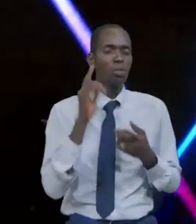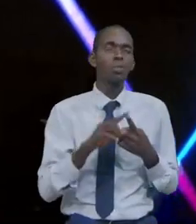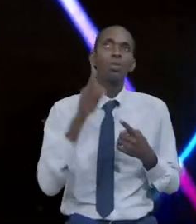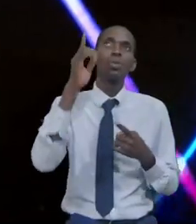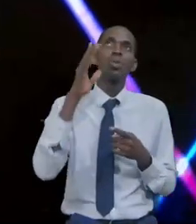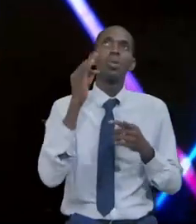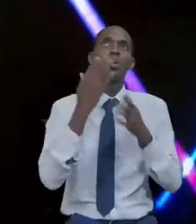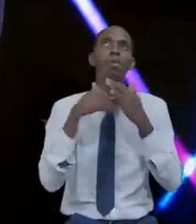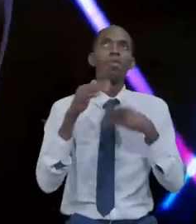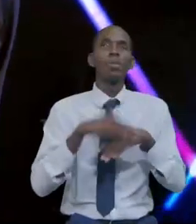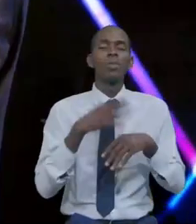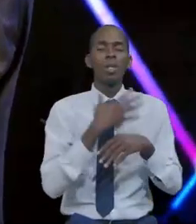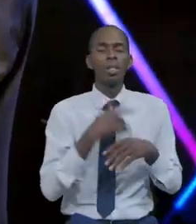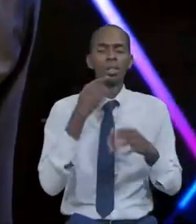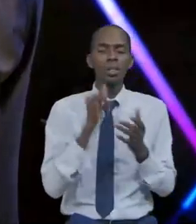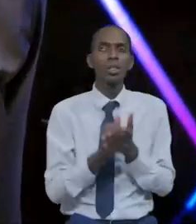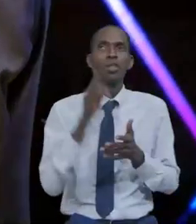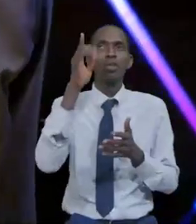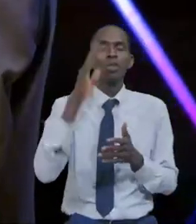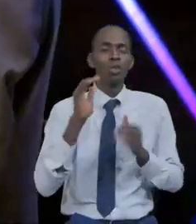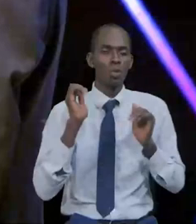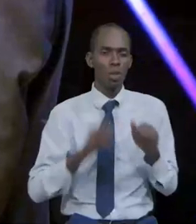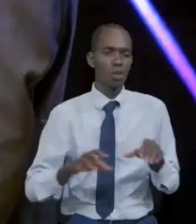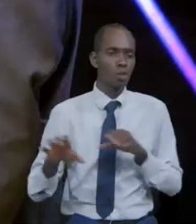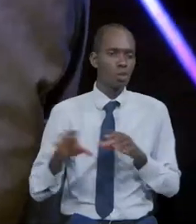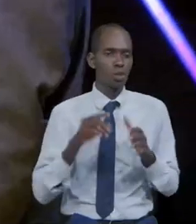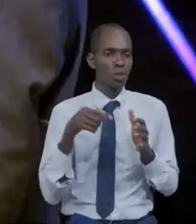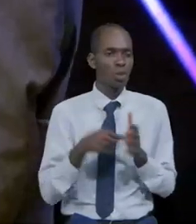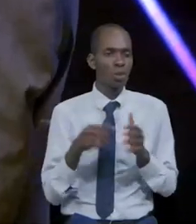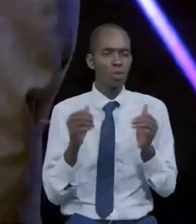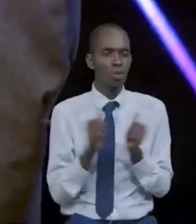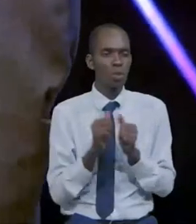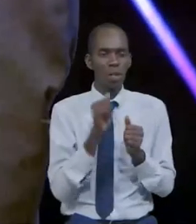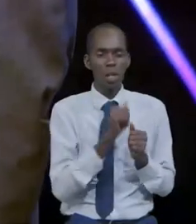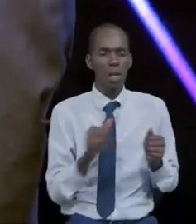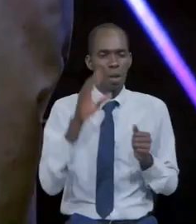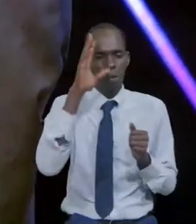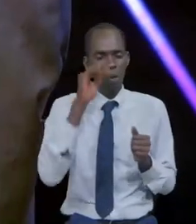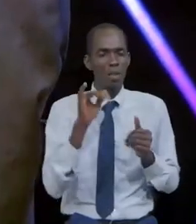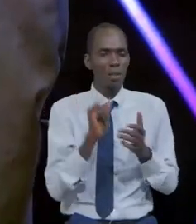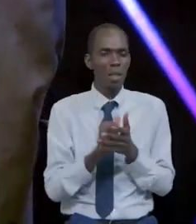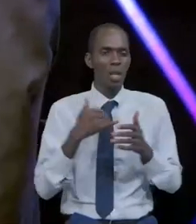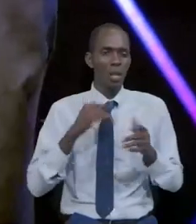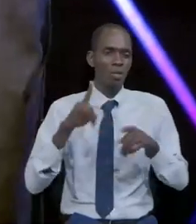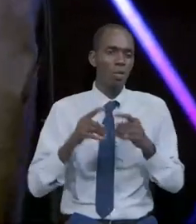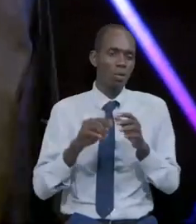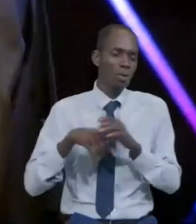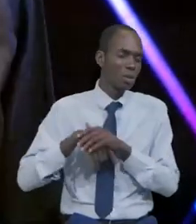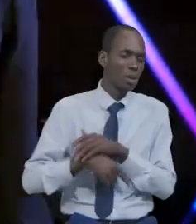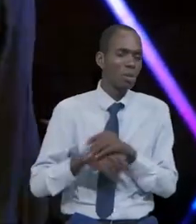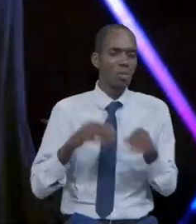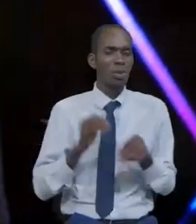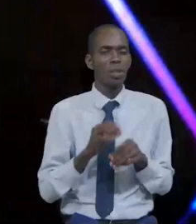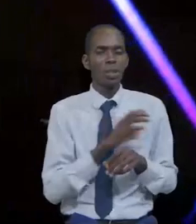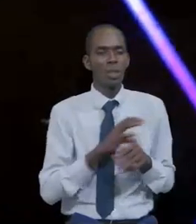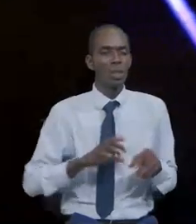dit, Seigneur, tu peux faire ceci à un homme qui est allé si loin dans